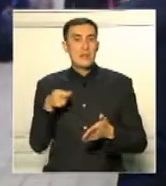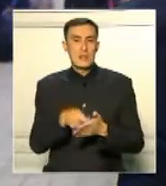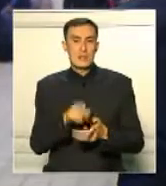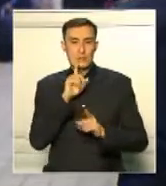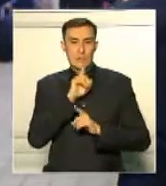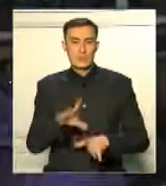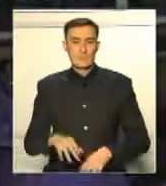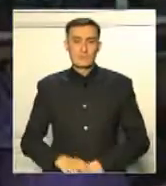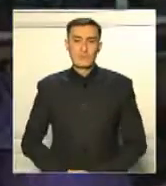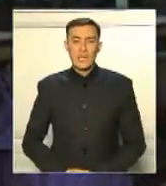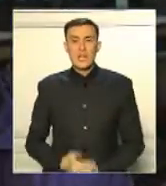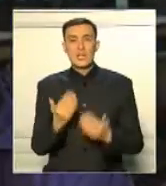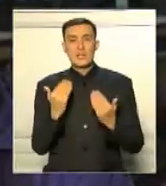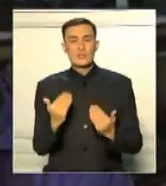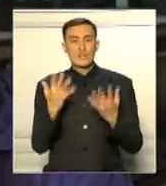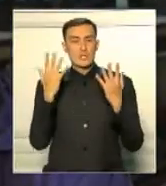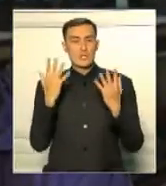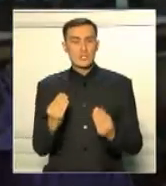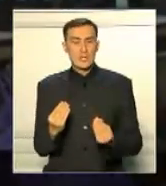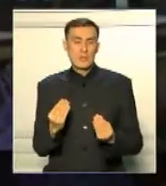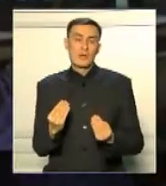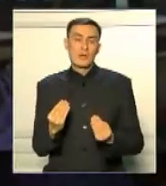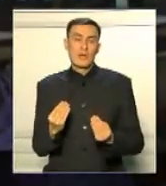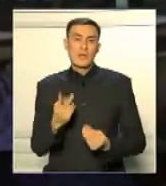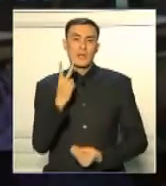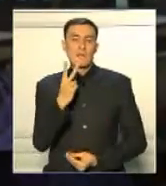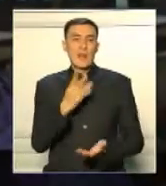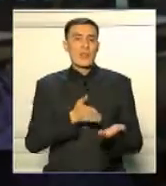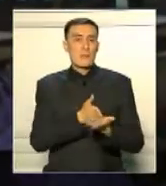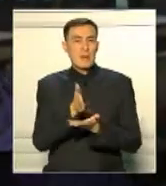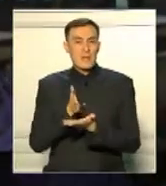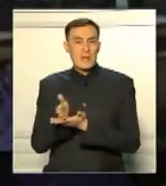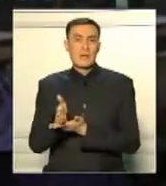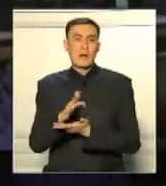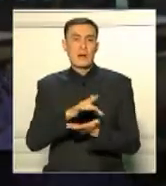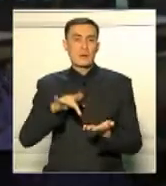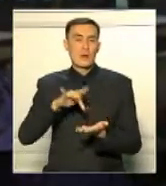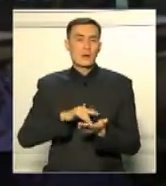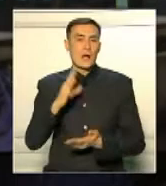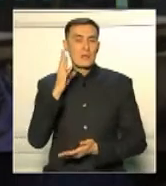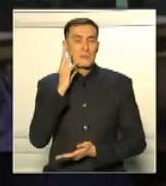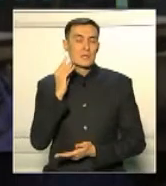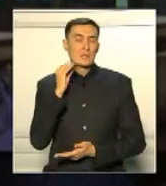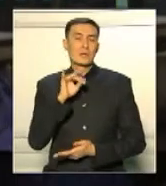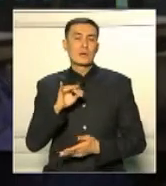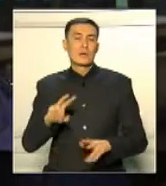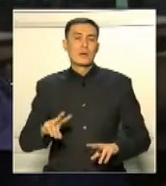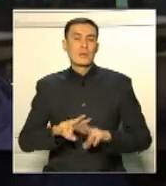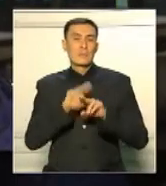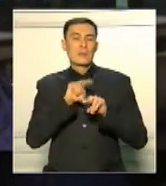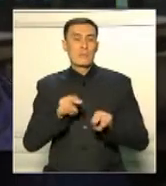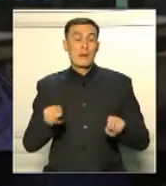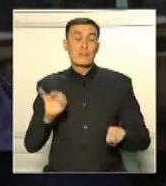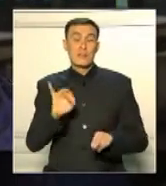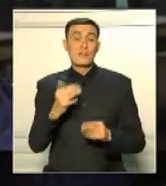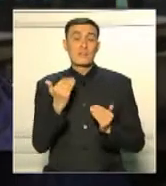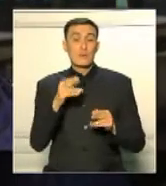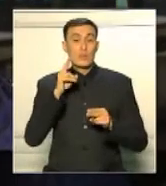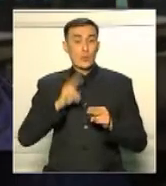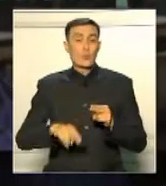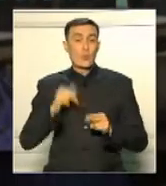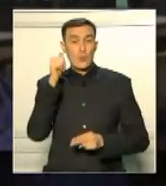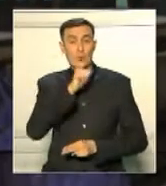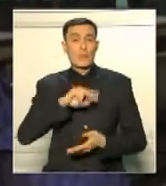отразится. На сегодняшний день мы внедрили на двух направлениях. Это Астана-Алмата, Алматы-Петропавловск. И до конца текущего года